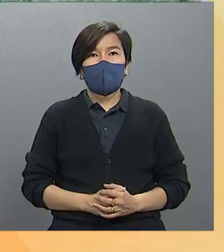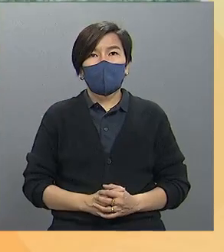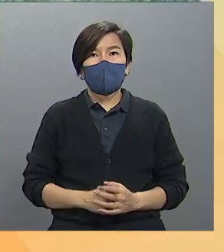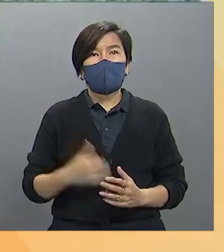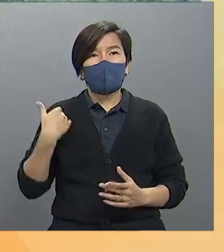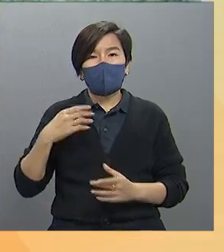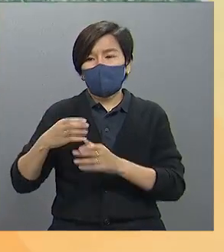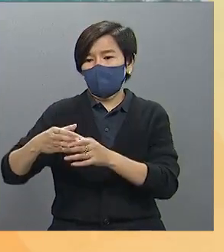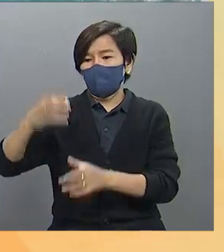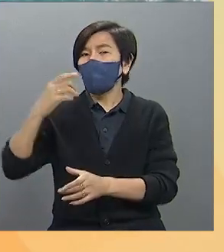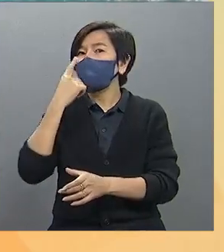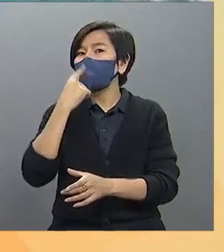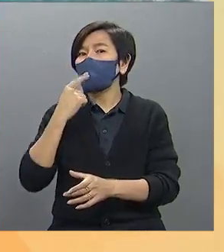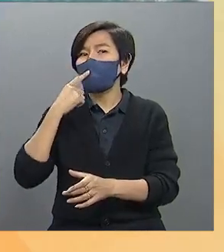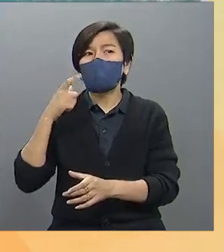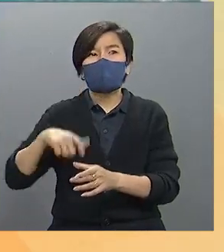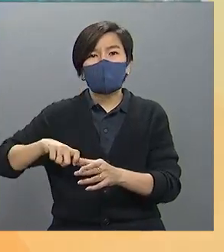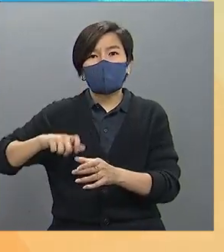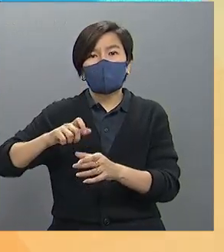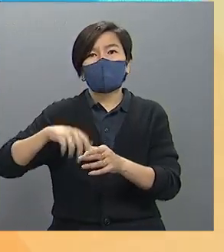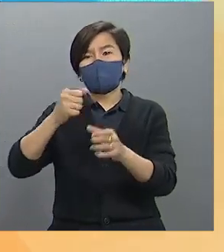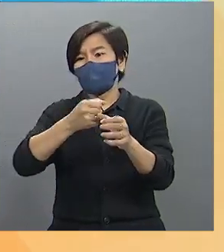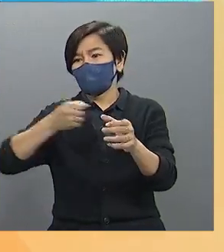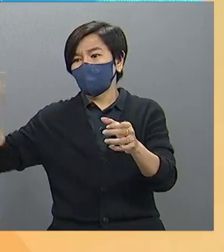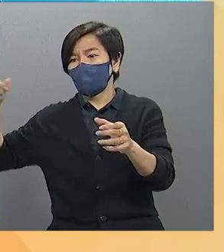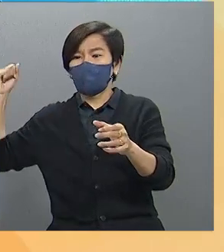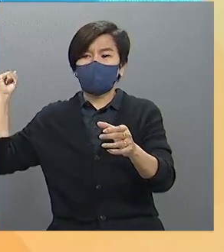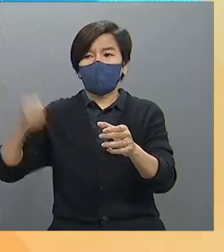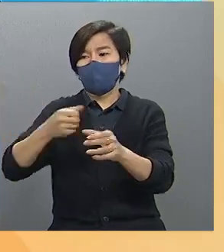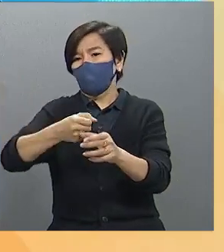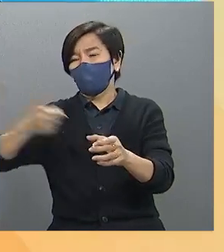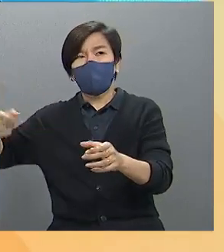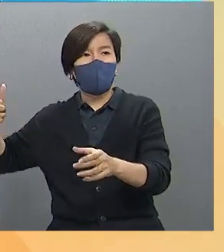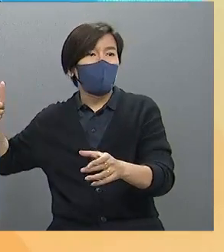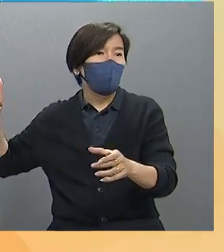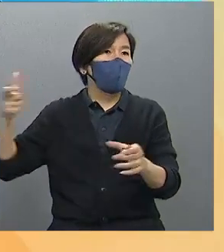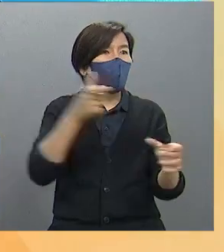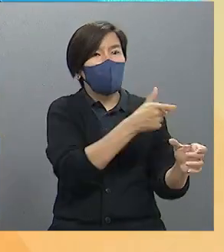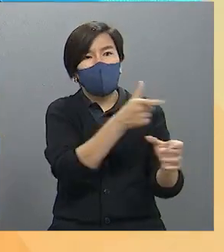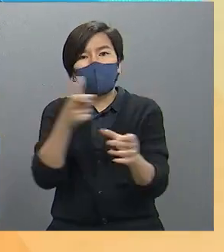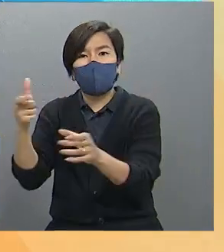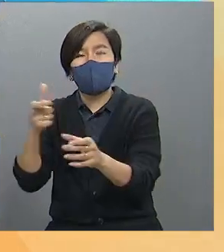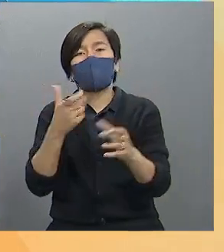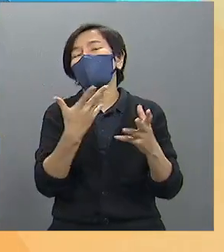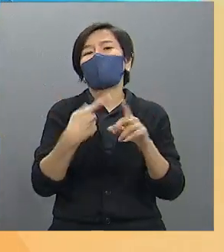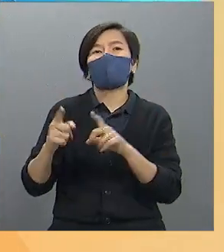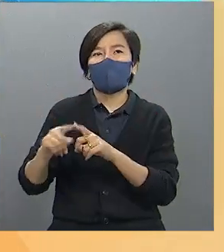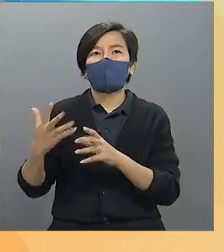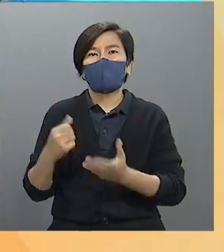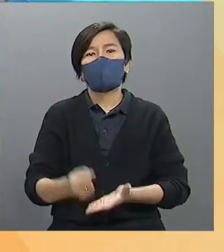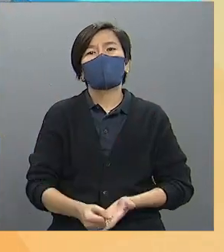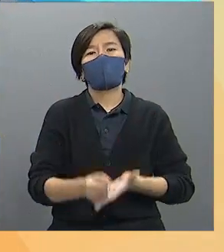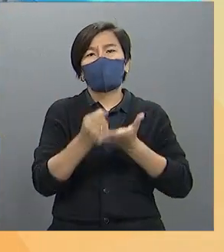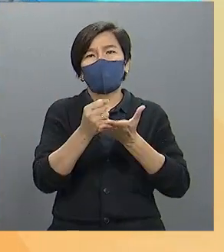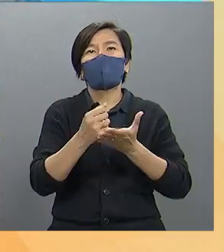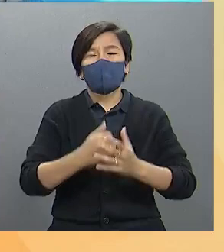อยู่มุมไหนเพระบางของSH จะตองใช้อุปกรณฝ่าพระจนเพิงออกไปเพื่จะไปถตไดไฟให้เร็วที่สุดใ